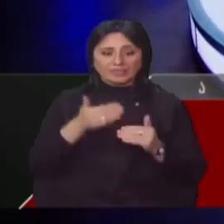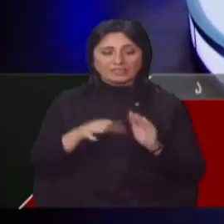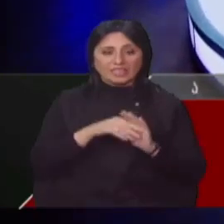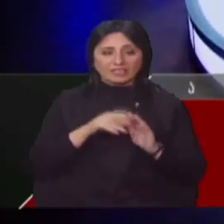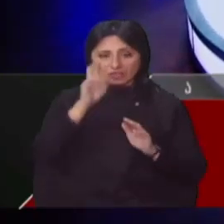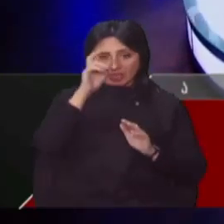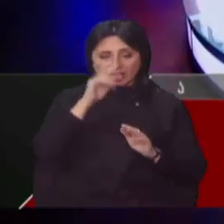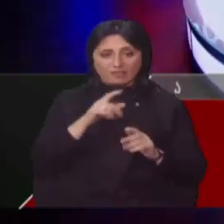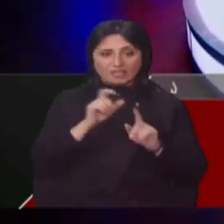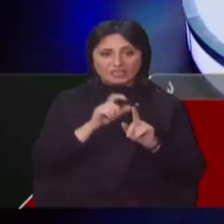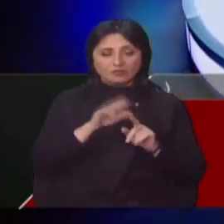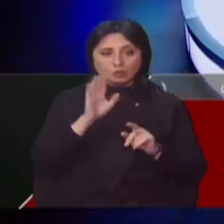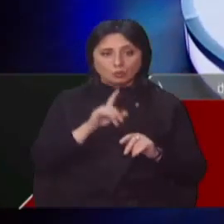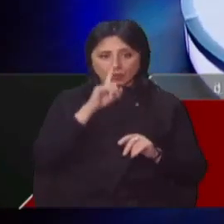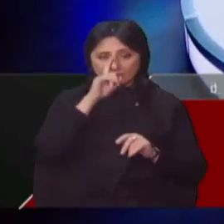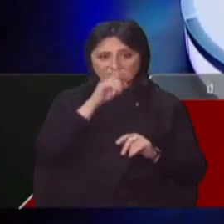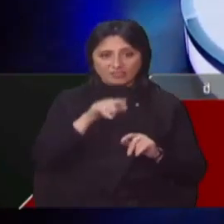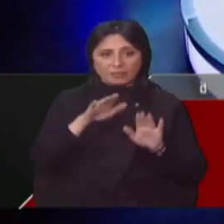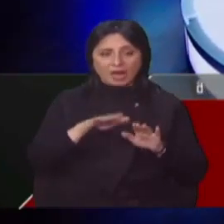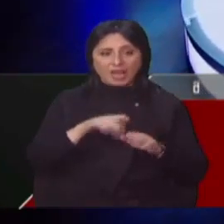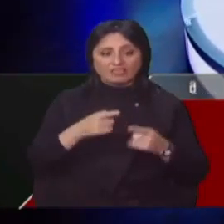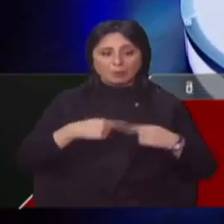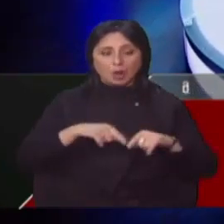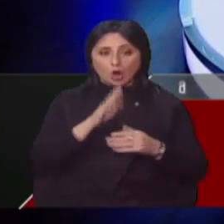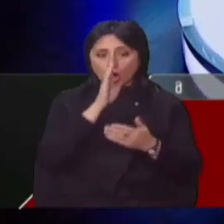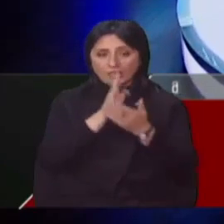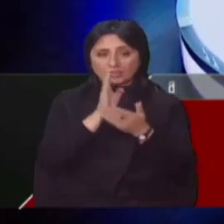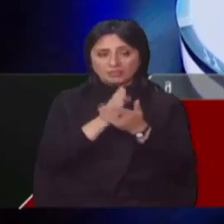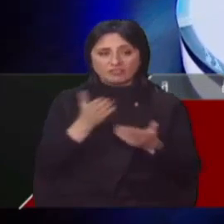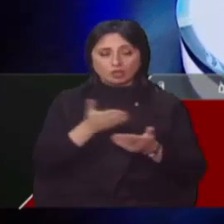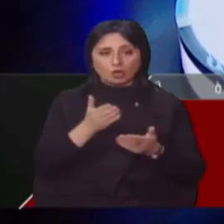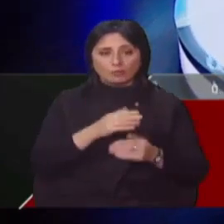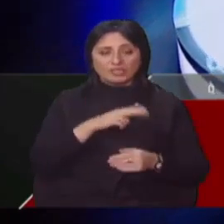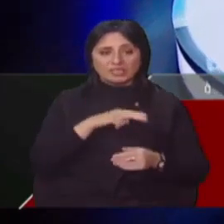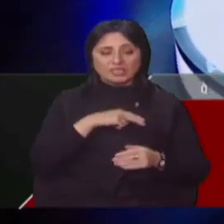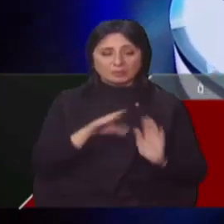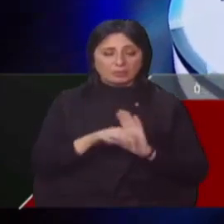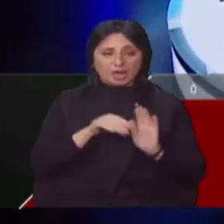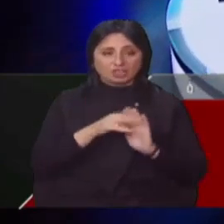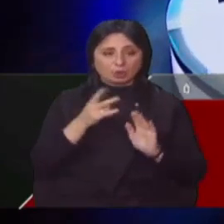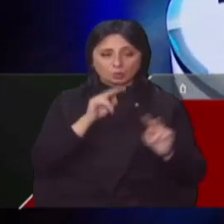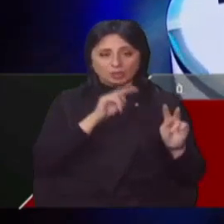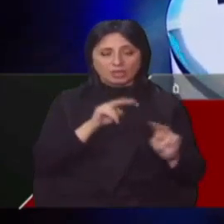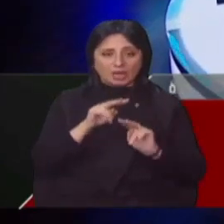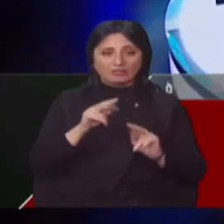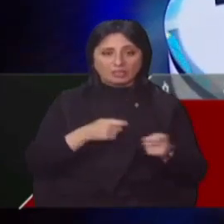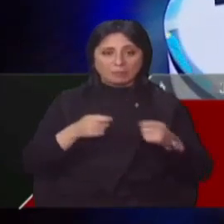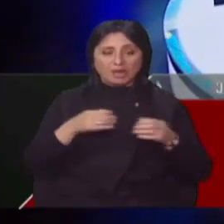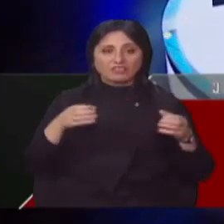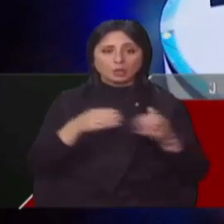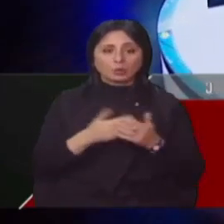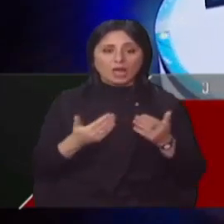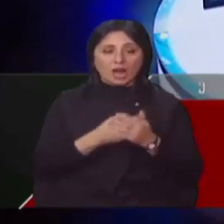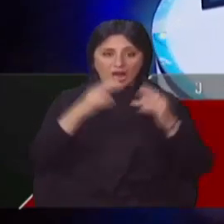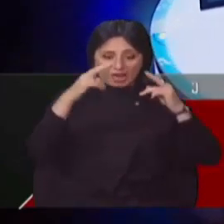წინასაარჩევნოდ ხელისუფლების რიტორიკა კიდევ უფრო მწვავდება იმ ადგილობრივი ორგანიზაციების მისამართით, რომლებიც საპარლამენტო არჩევნებს უნდა დააკვირდნენ. მმართველი გუნდი